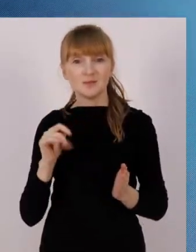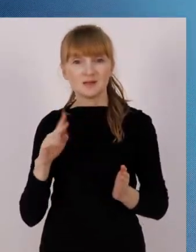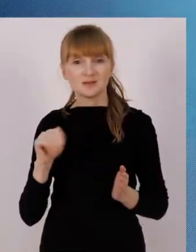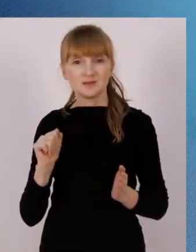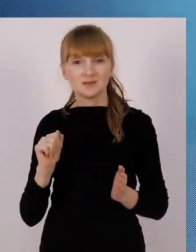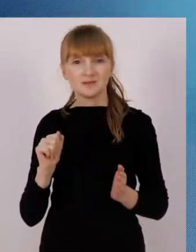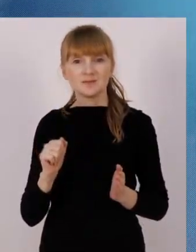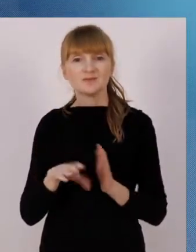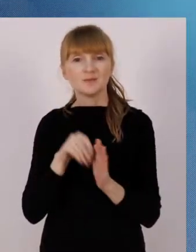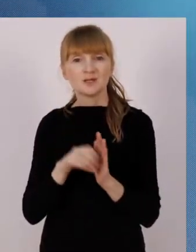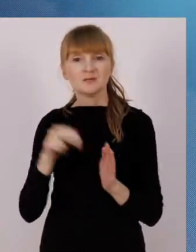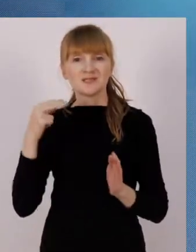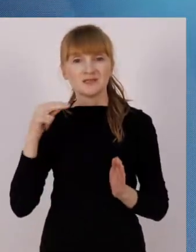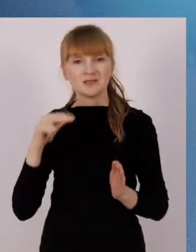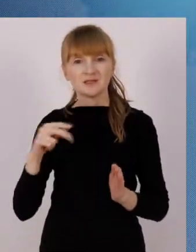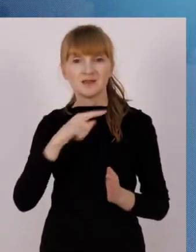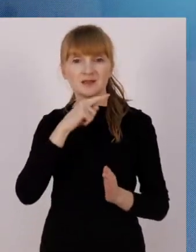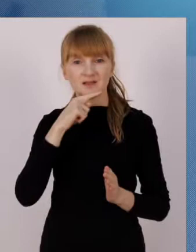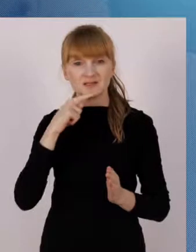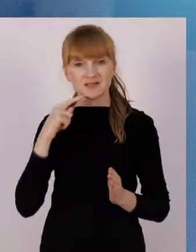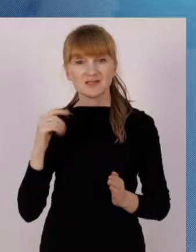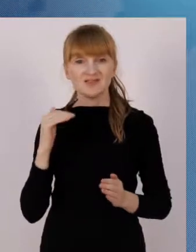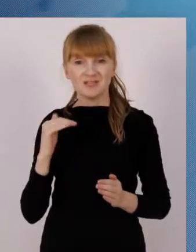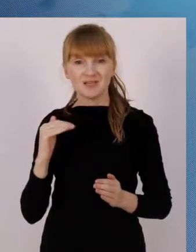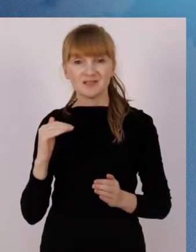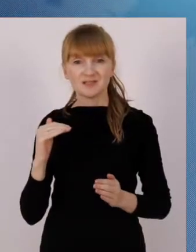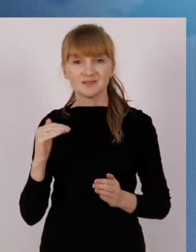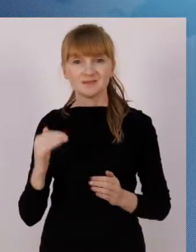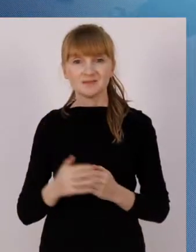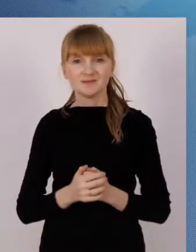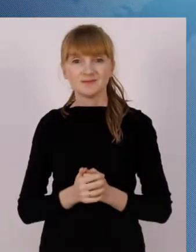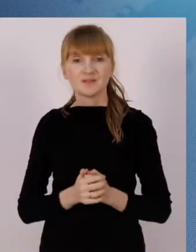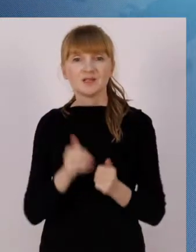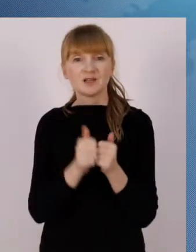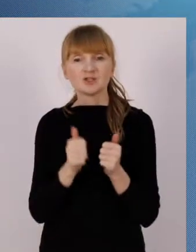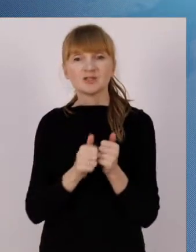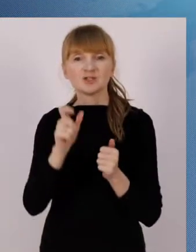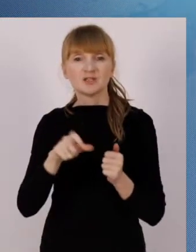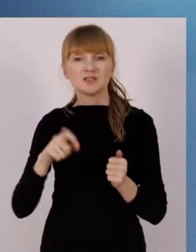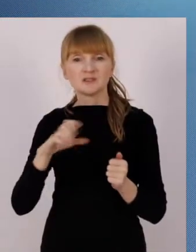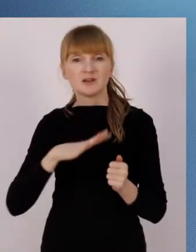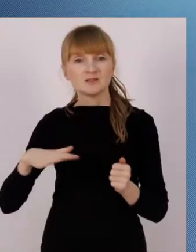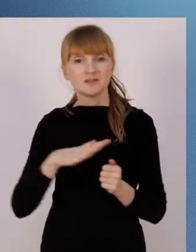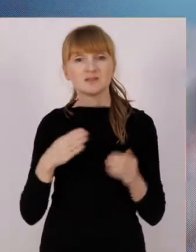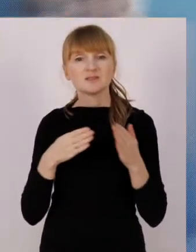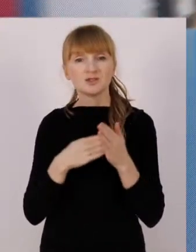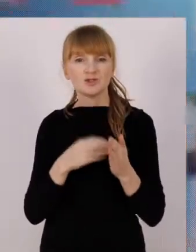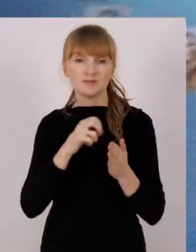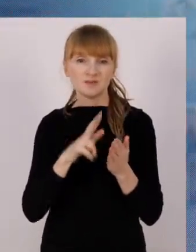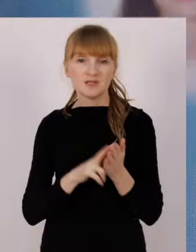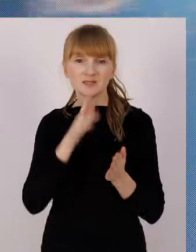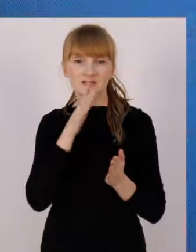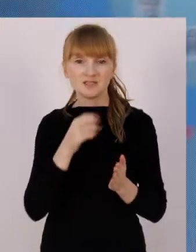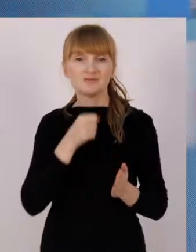18 марта. Выборы президента Российской Федерации. Каждый гражданин страны,